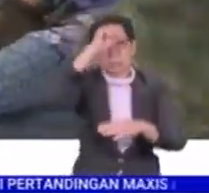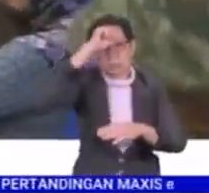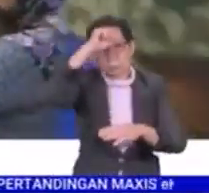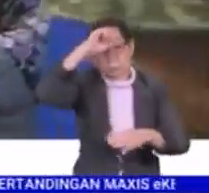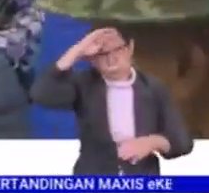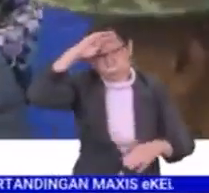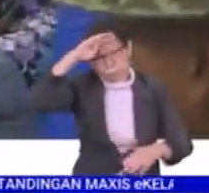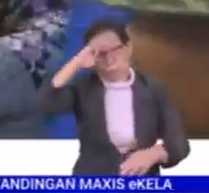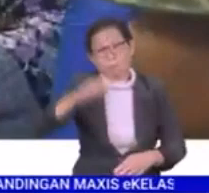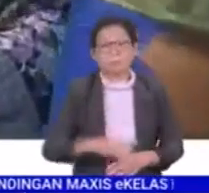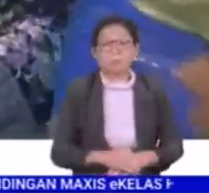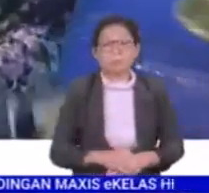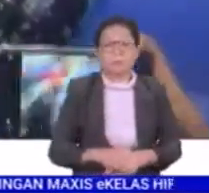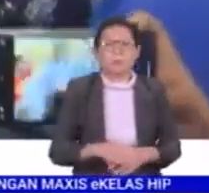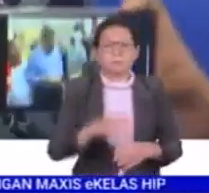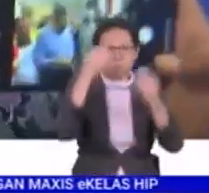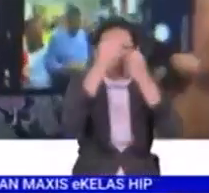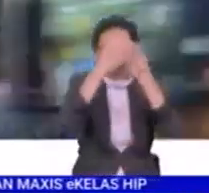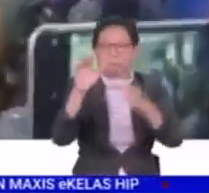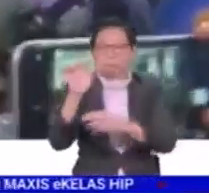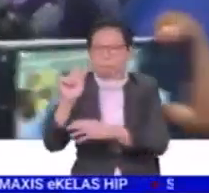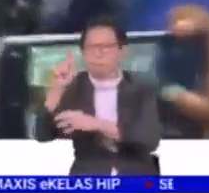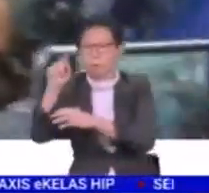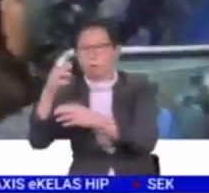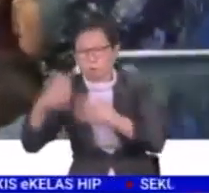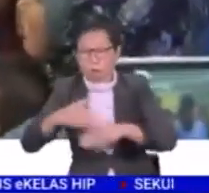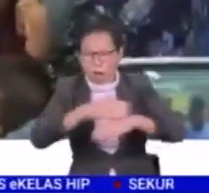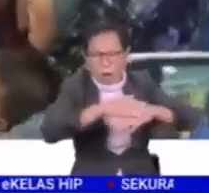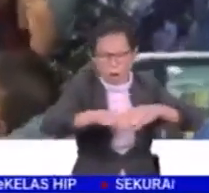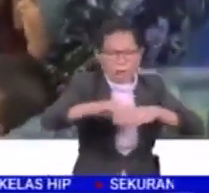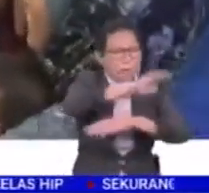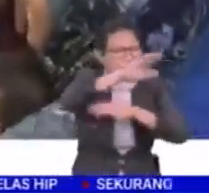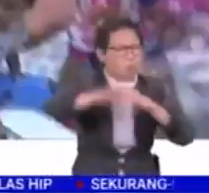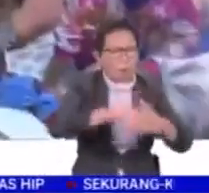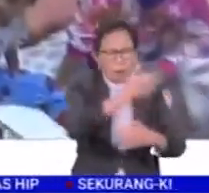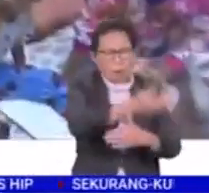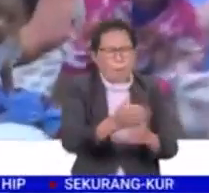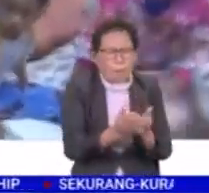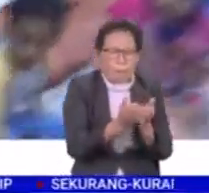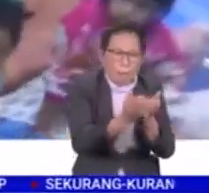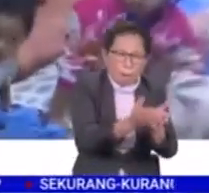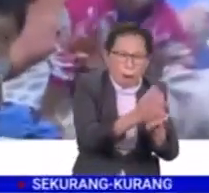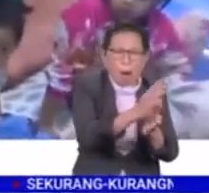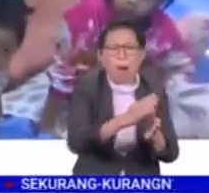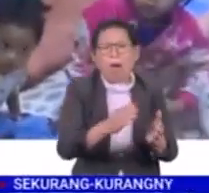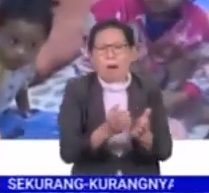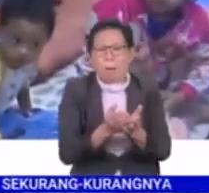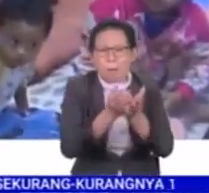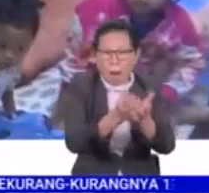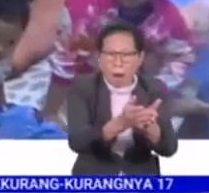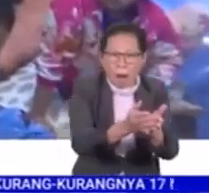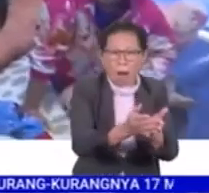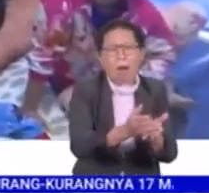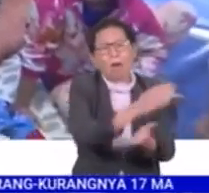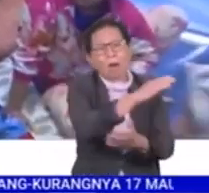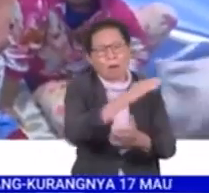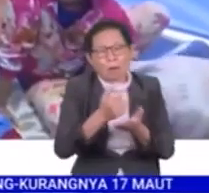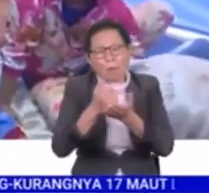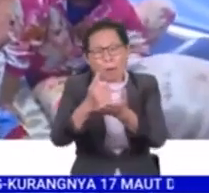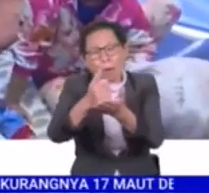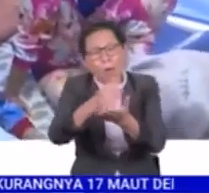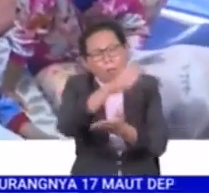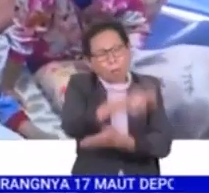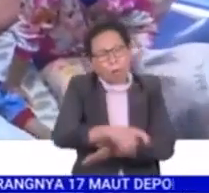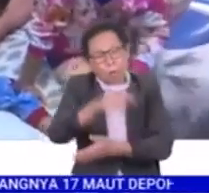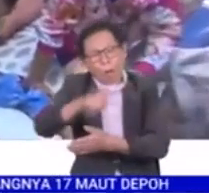Johor. Dalam pada itu, beliau memaklumkan ATM telah menggerakkan semua asetnya bagi membantu penduduk terjejas banjir di negeri Johor